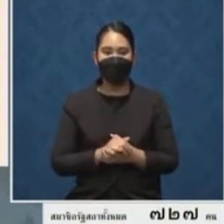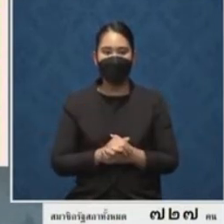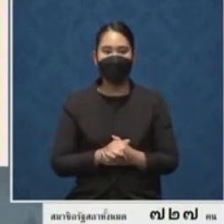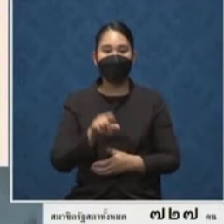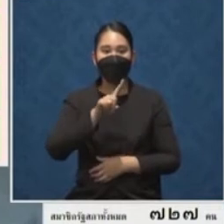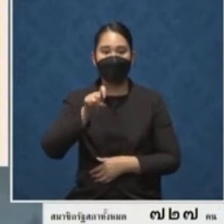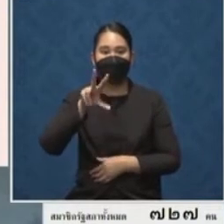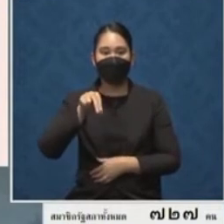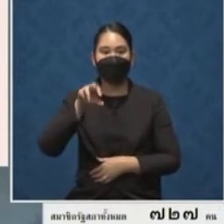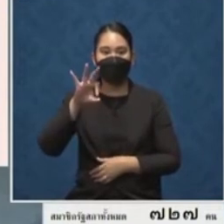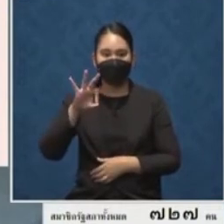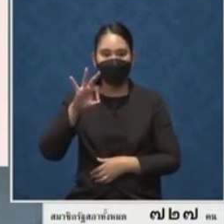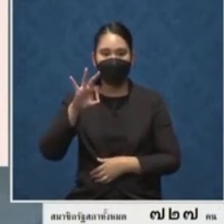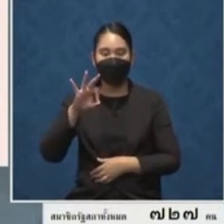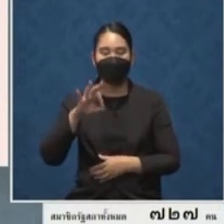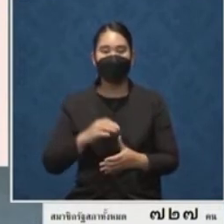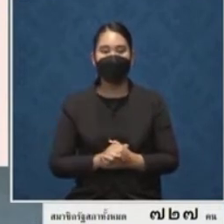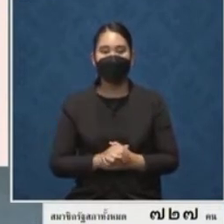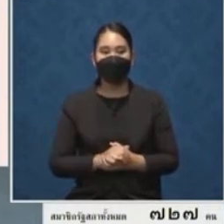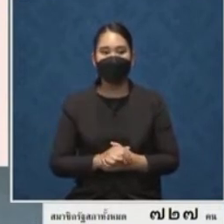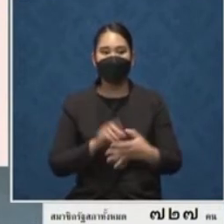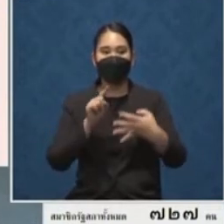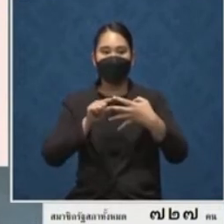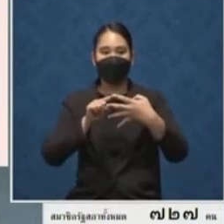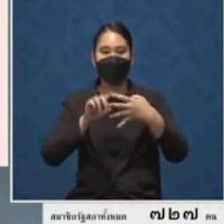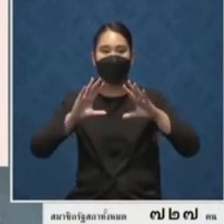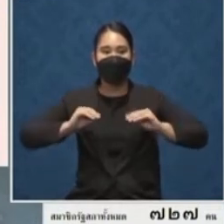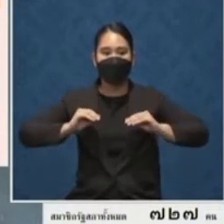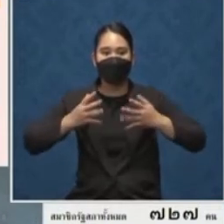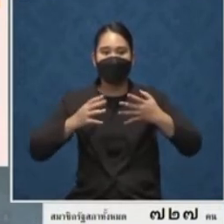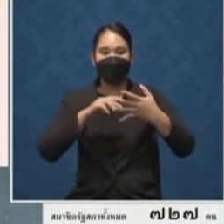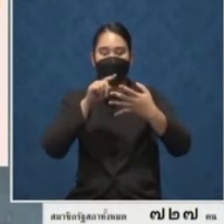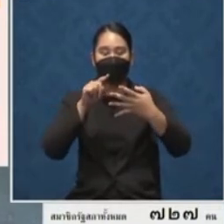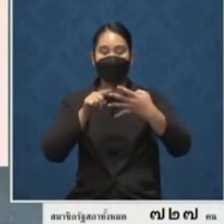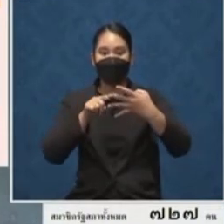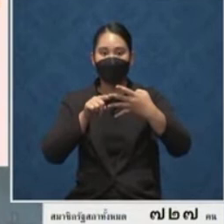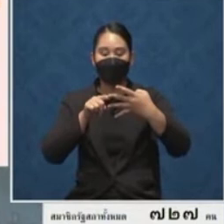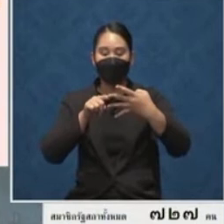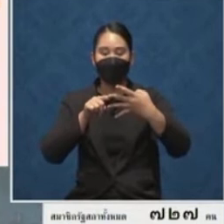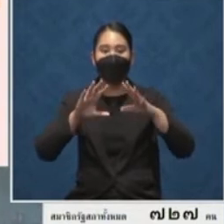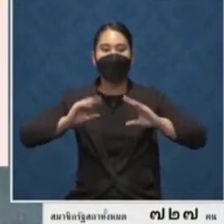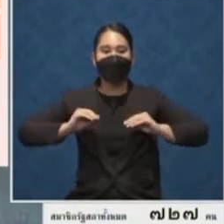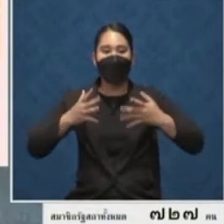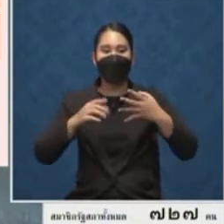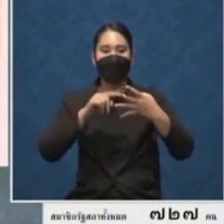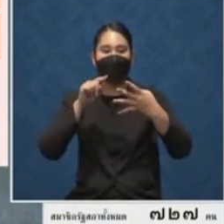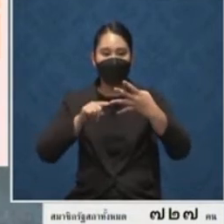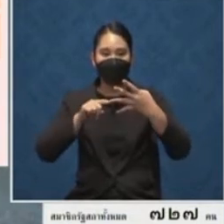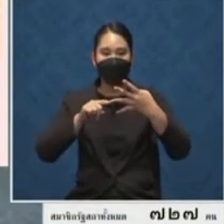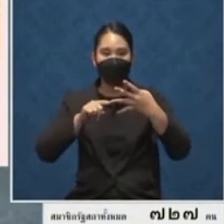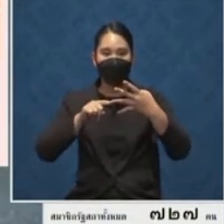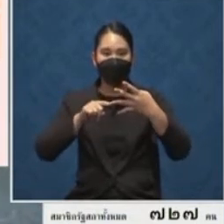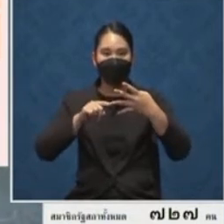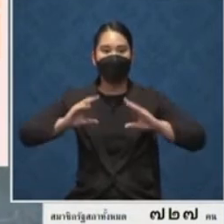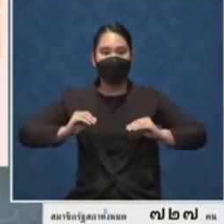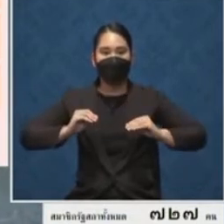ลเอกเฉวงศักดิ์ทองสลวย 1ไม่รับหลักการ2ไม่รับหลักการ3ไม่รับหลัก